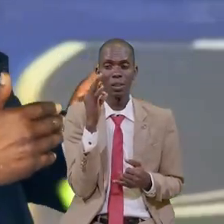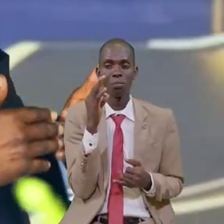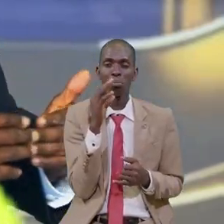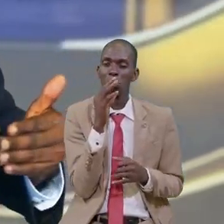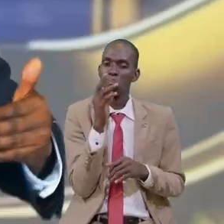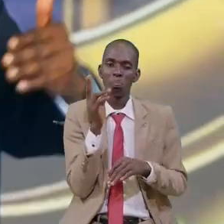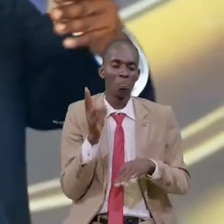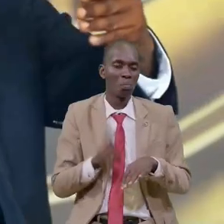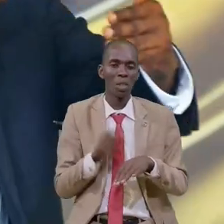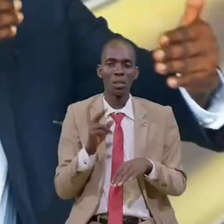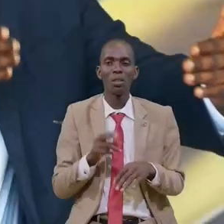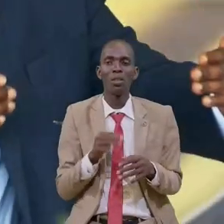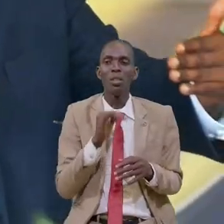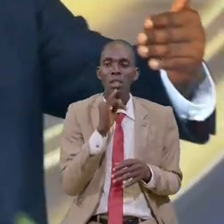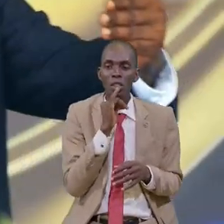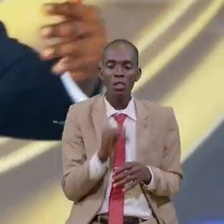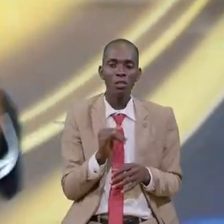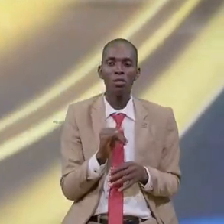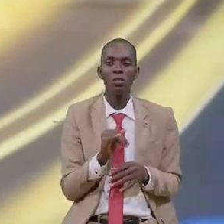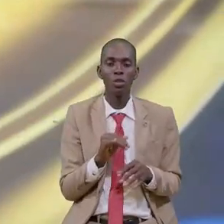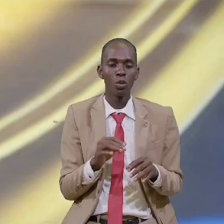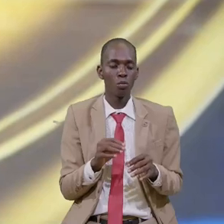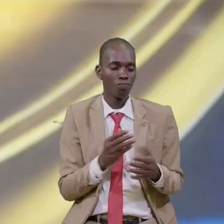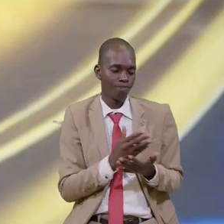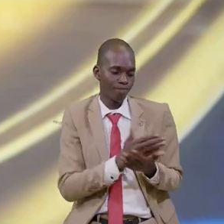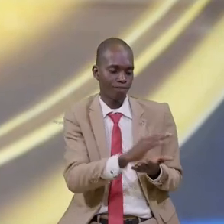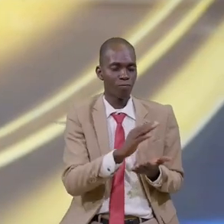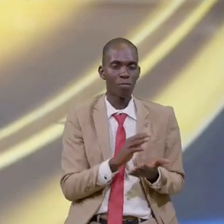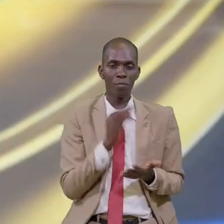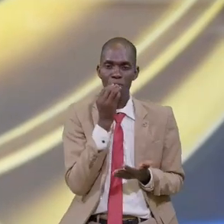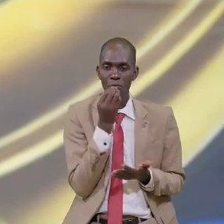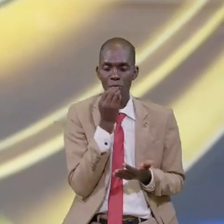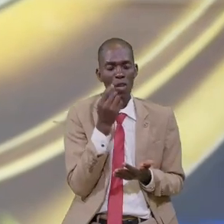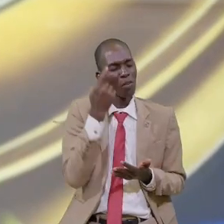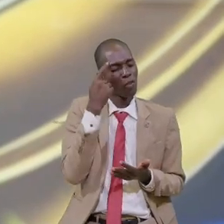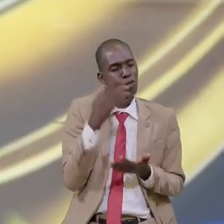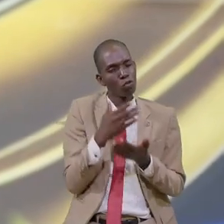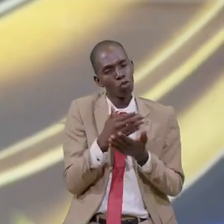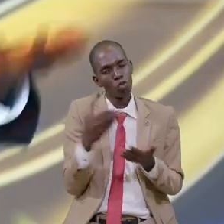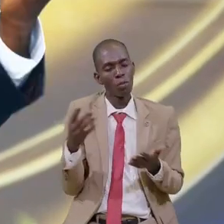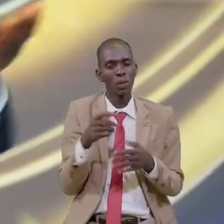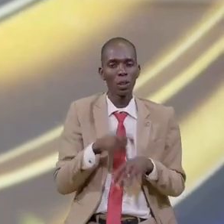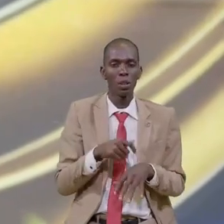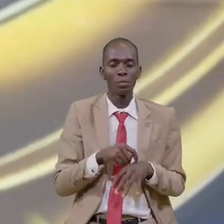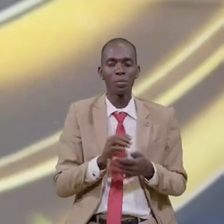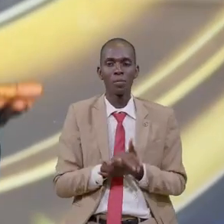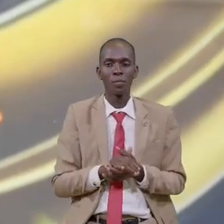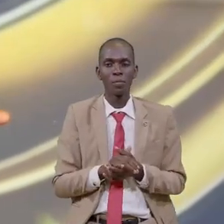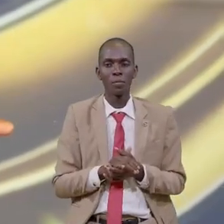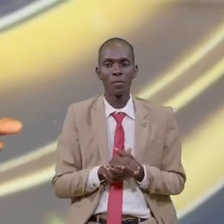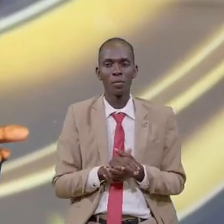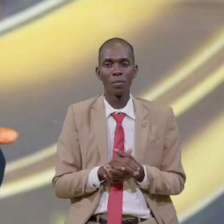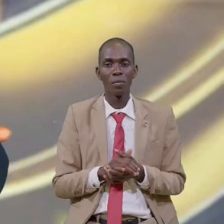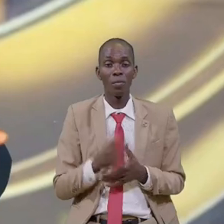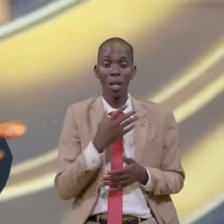normalement, c'est se passer de la nourriture pendant une période de temps.